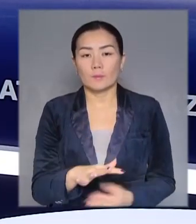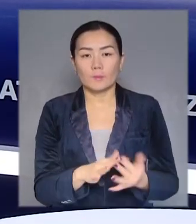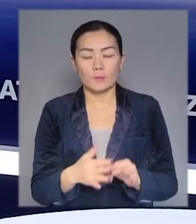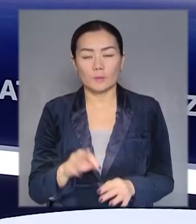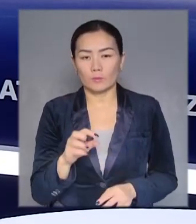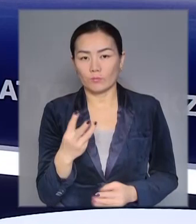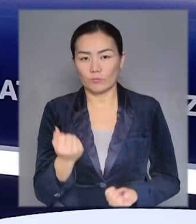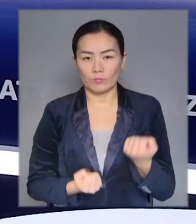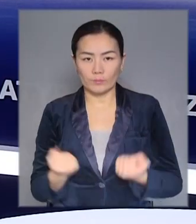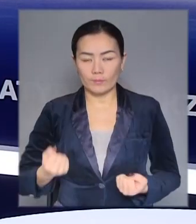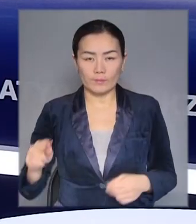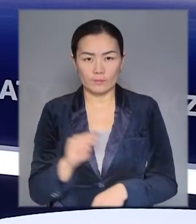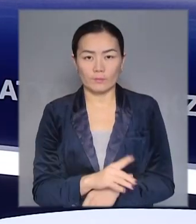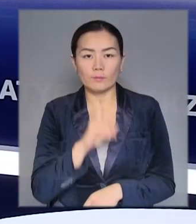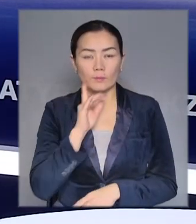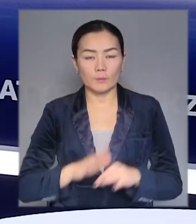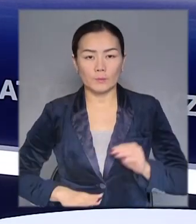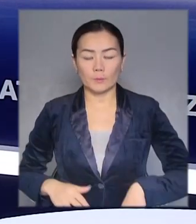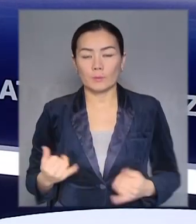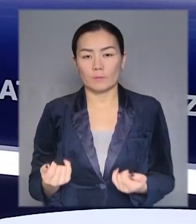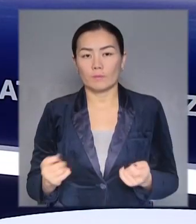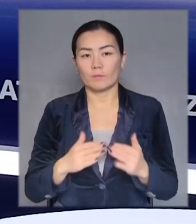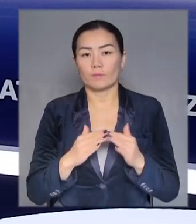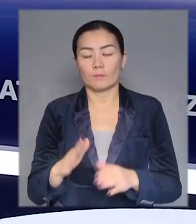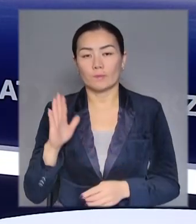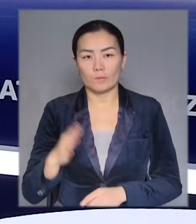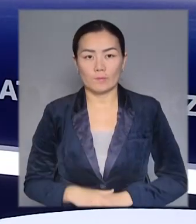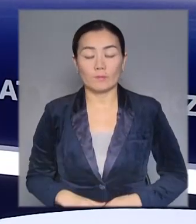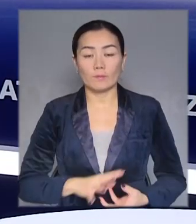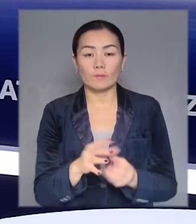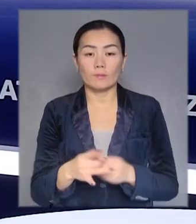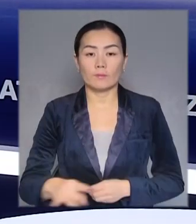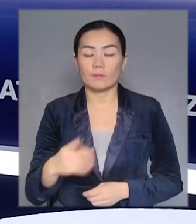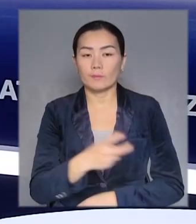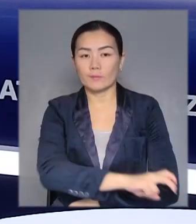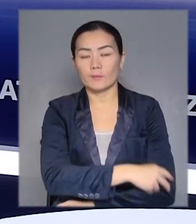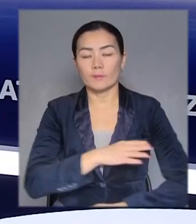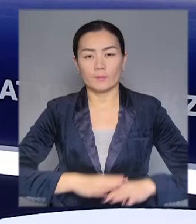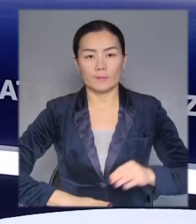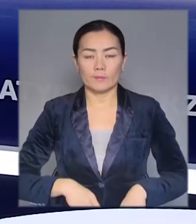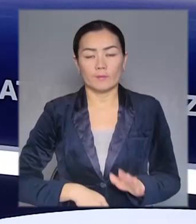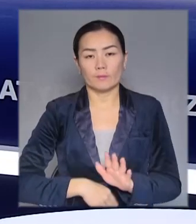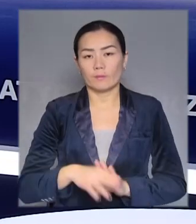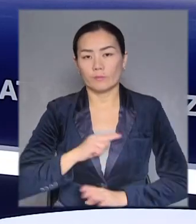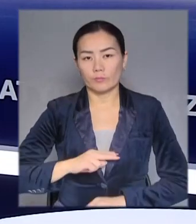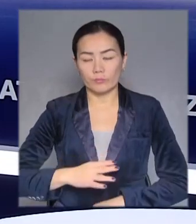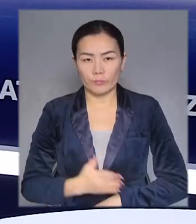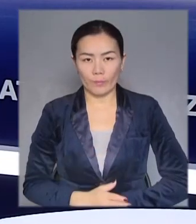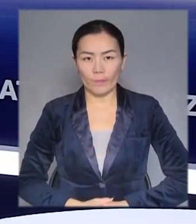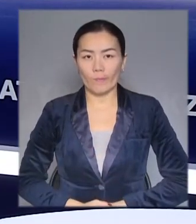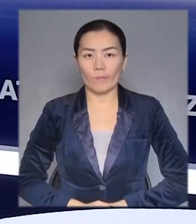ауылға жедел жәрдем көлігі және жас мамандарға баспана берілді. Жалпы ауданда биыл медицина саласында оң динамика